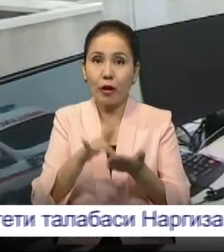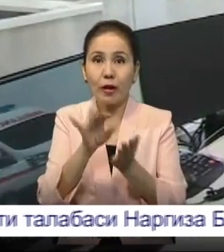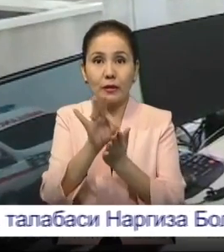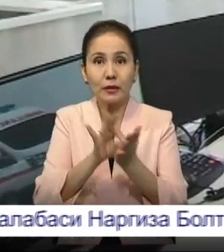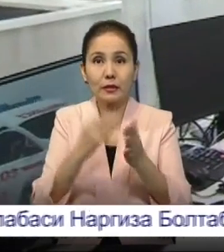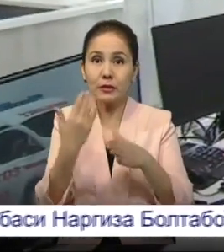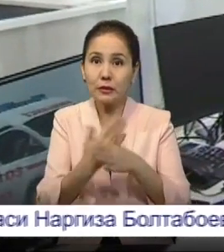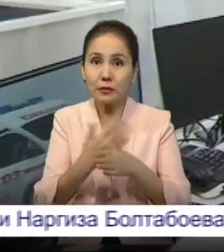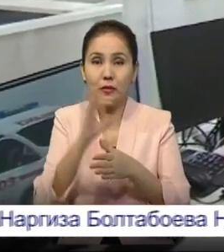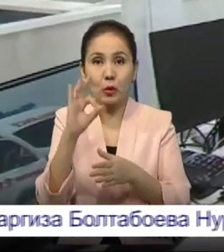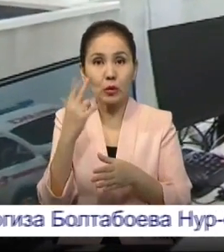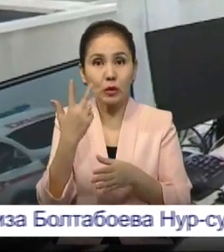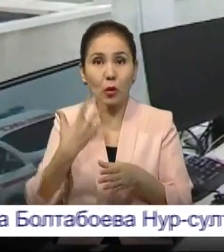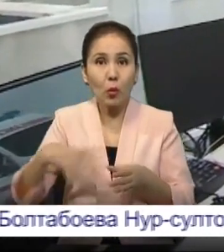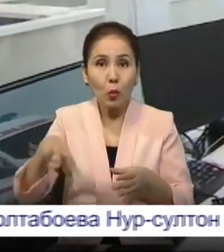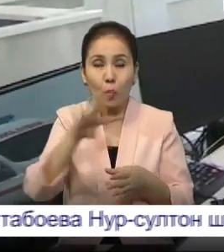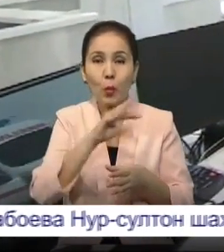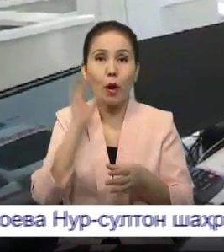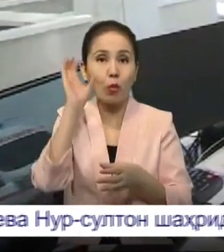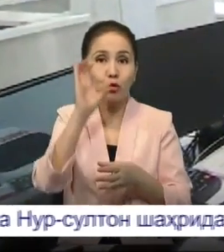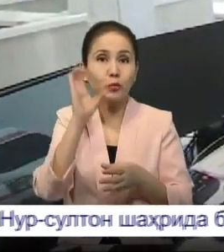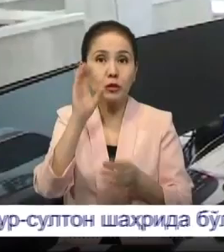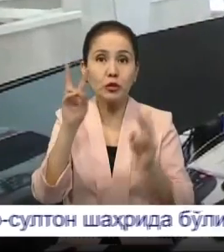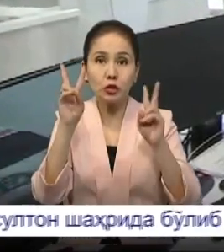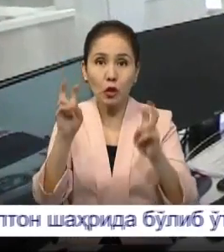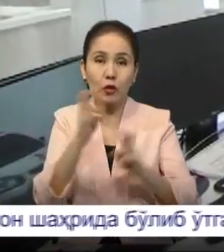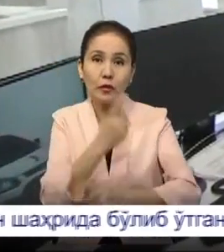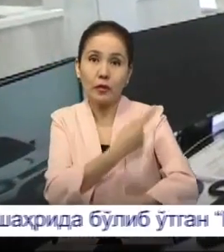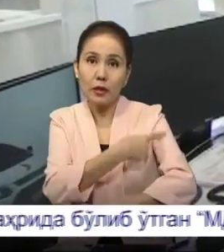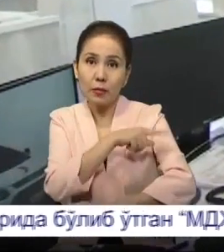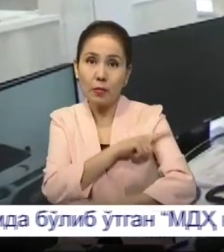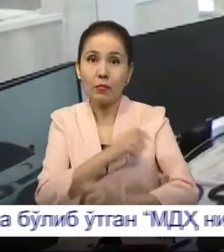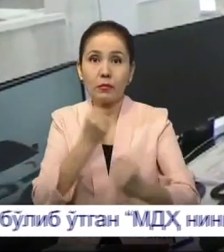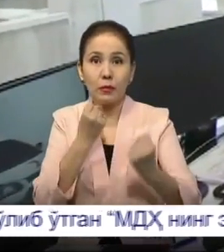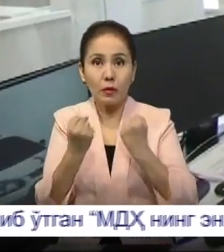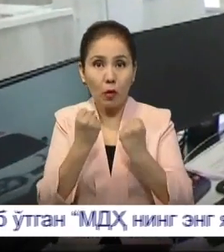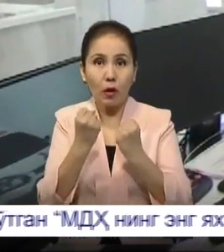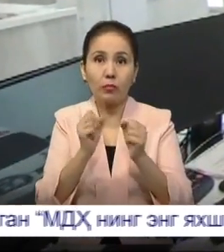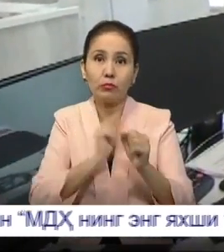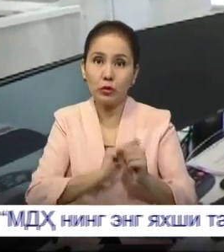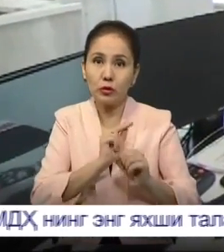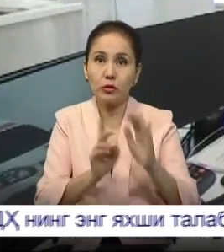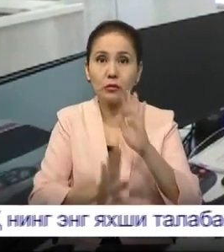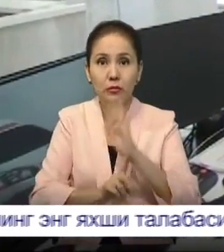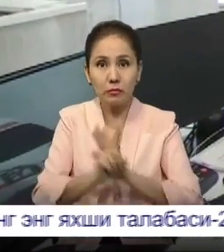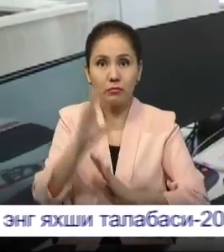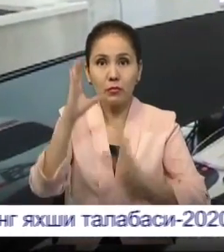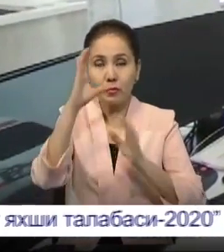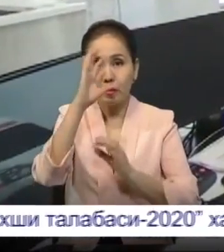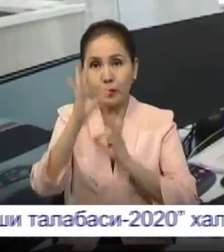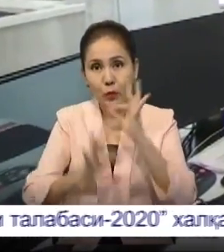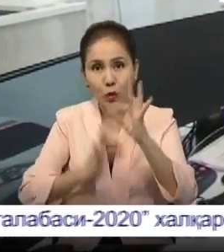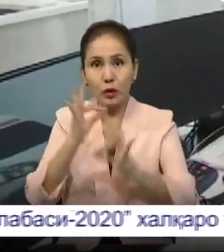markazi umuman butun O'zbekiston tibbiyot sohasi bel bog'lab ishga kirishgan. Tunu kun 24